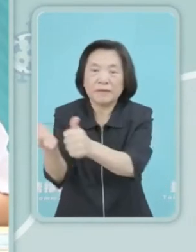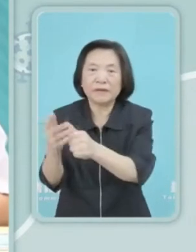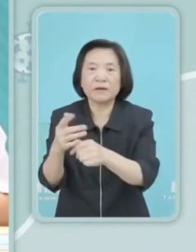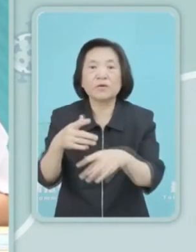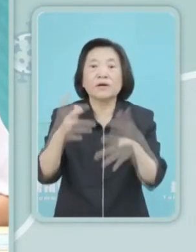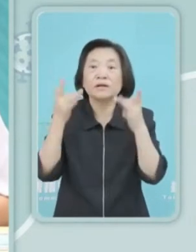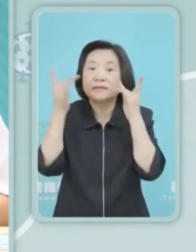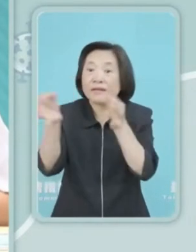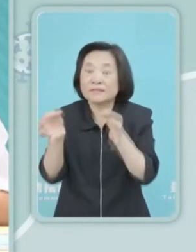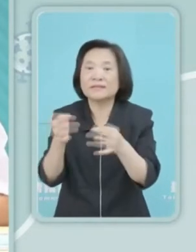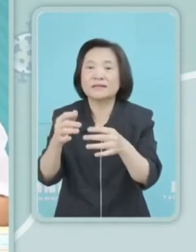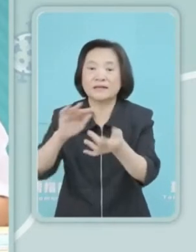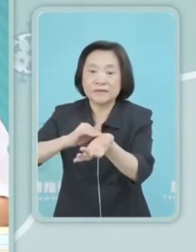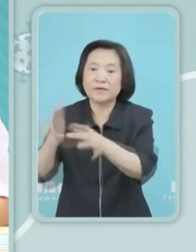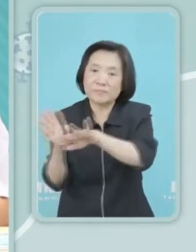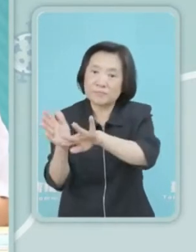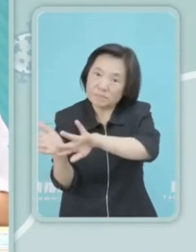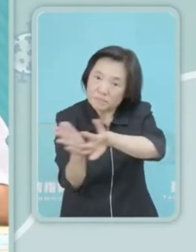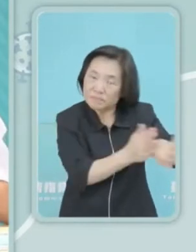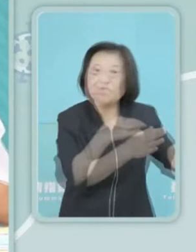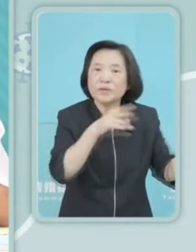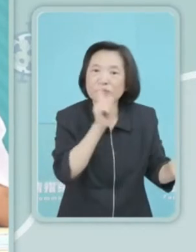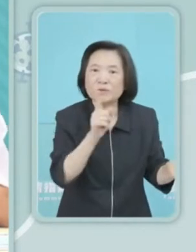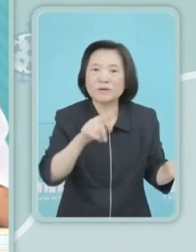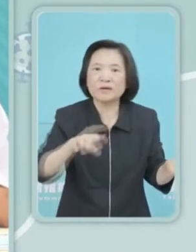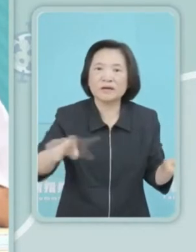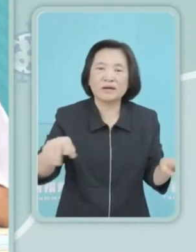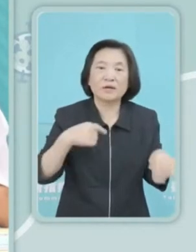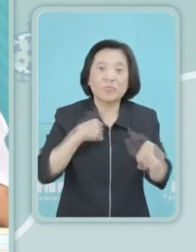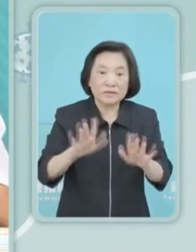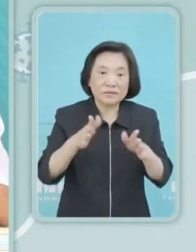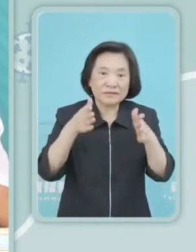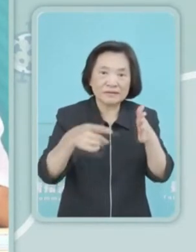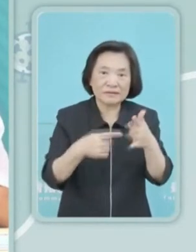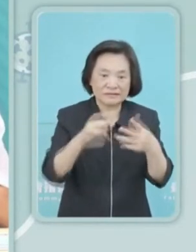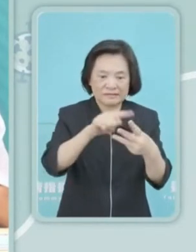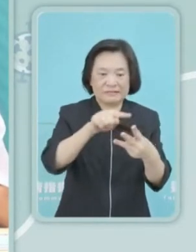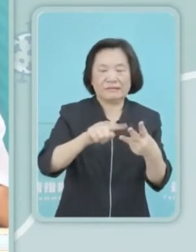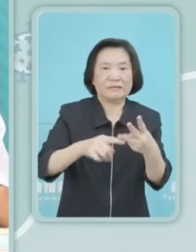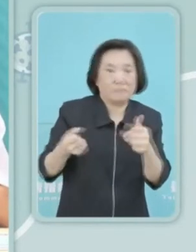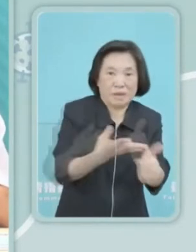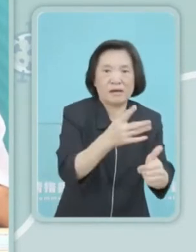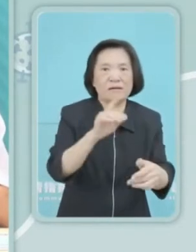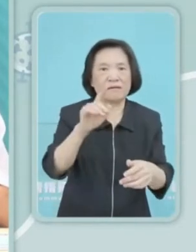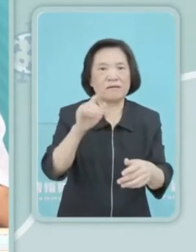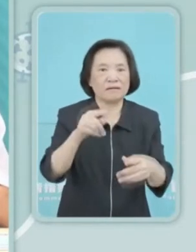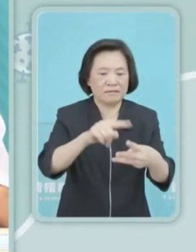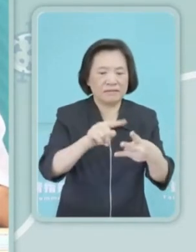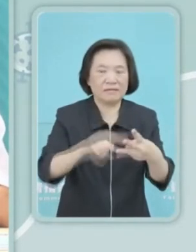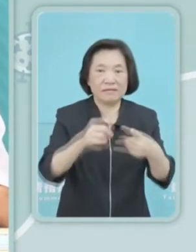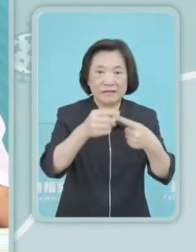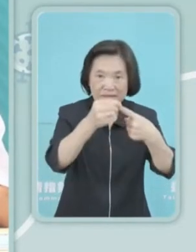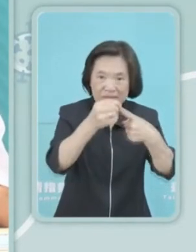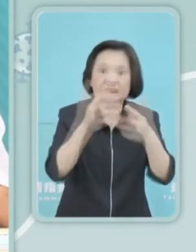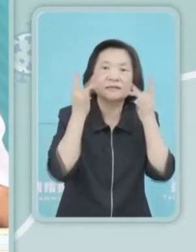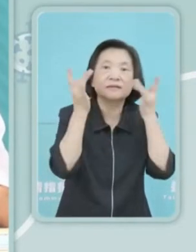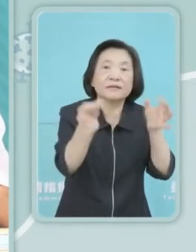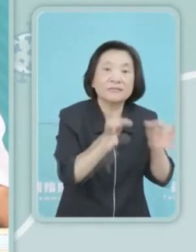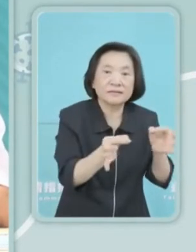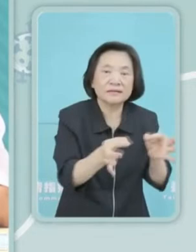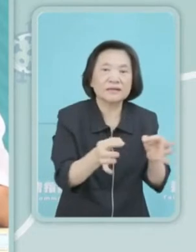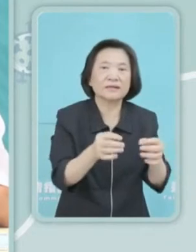那一些的市场或医院，我们大概就三个，目前就三大感染问题嘛，一个是市场